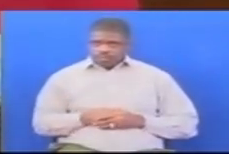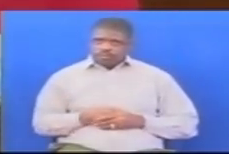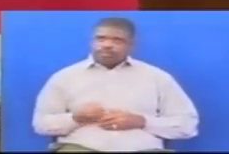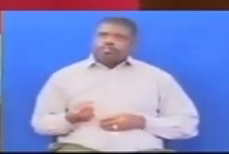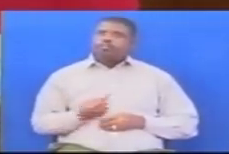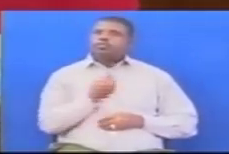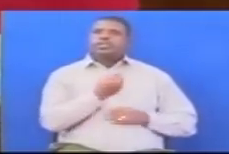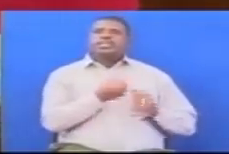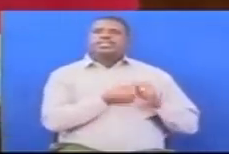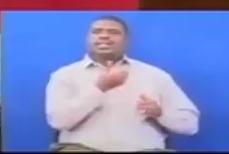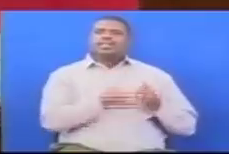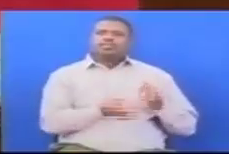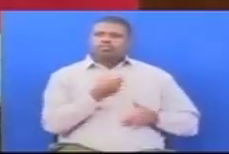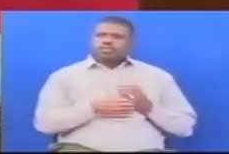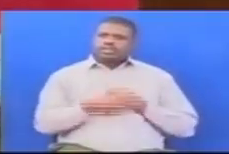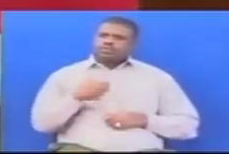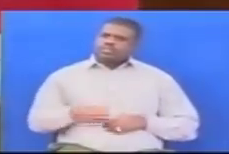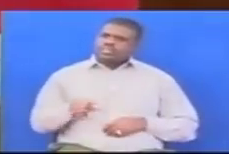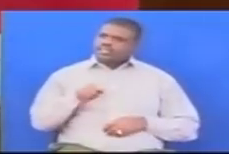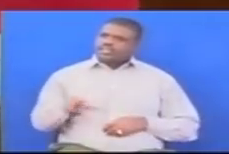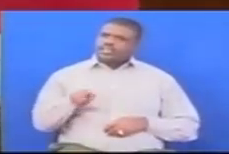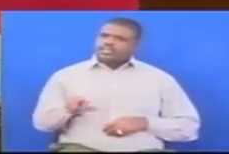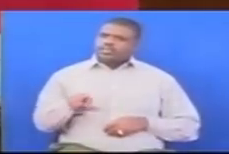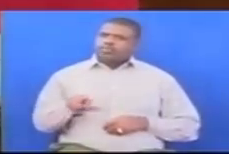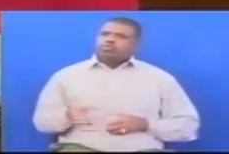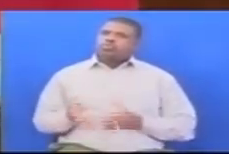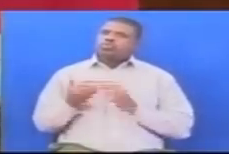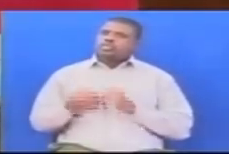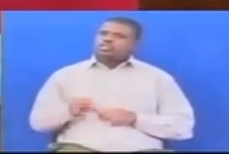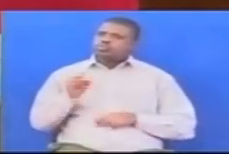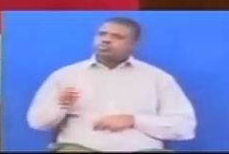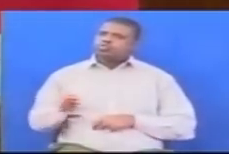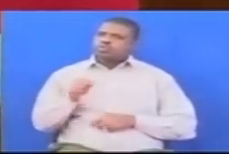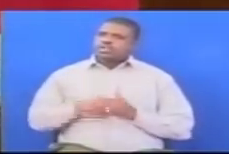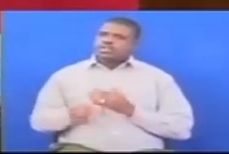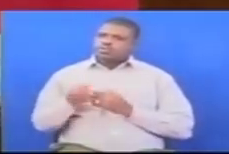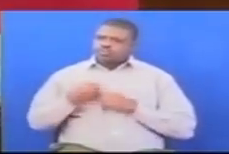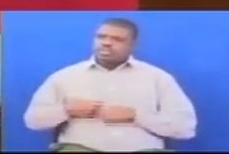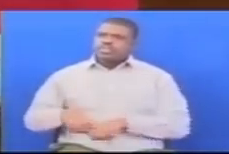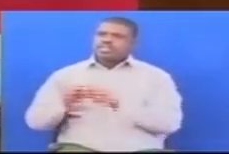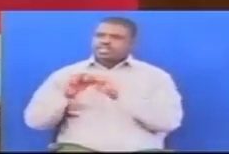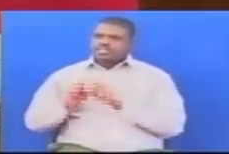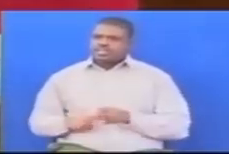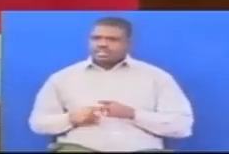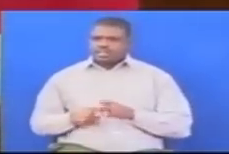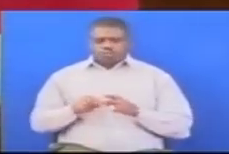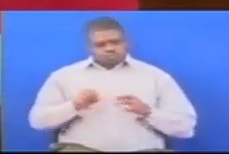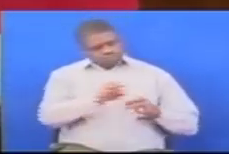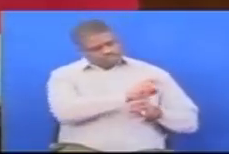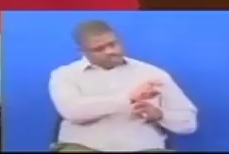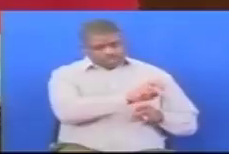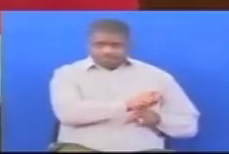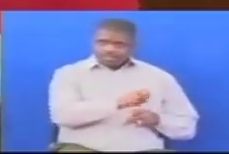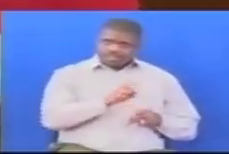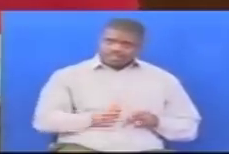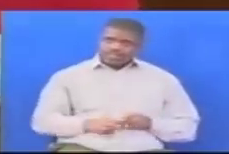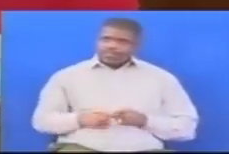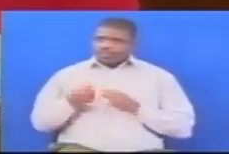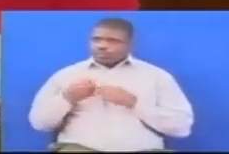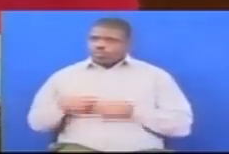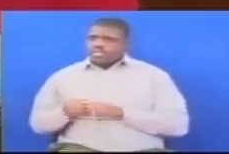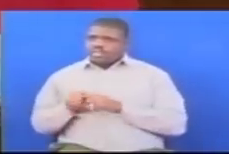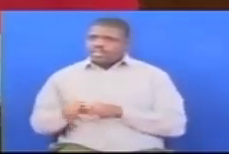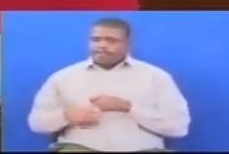katika changamoto ndani ya wizara hii ni uwezo mdogo katika utekelezaji, usimamizi na uendeshaji